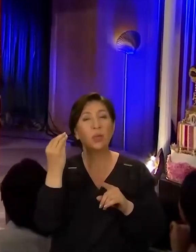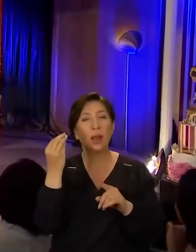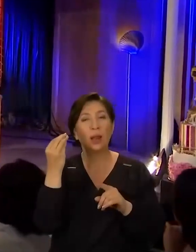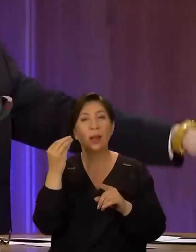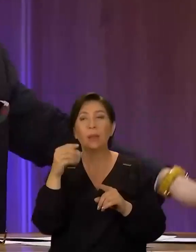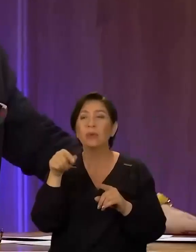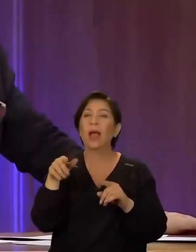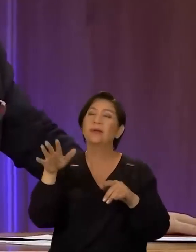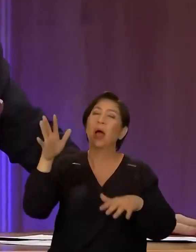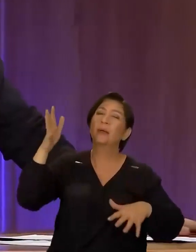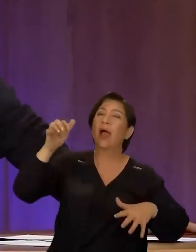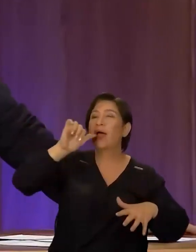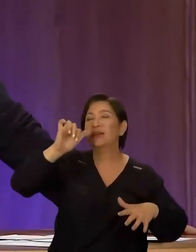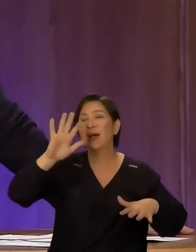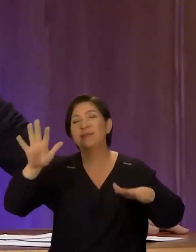güzel. Yani bu